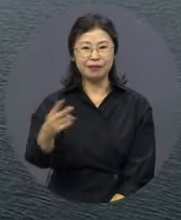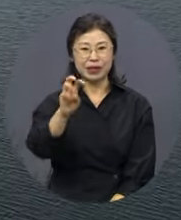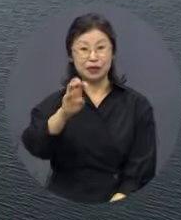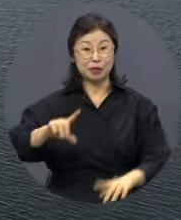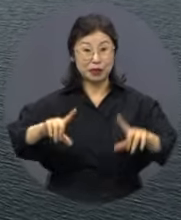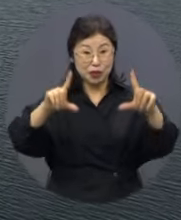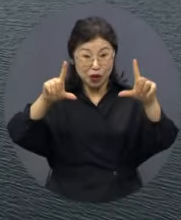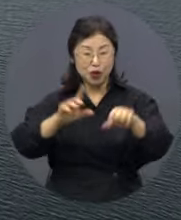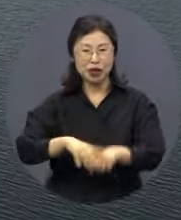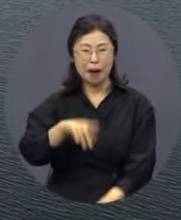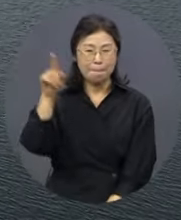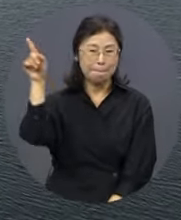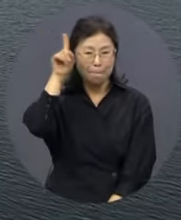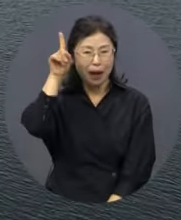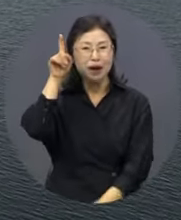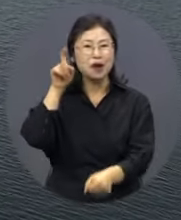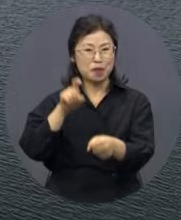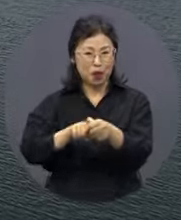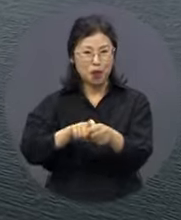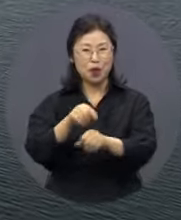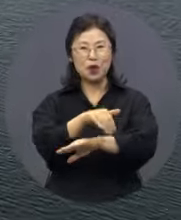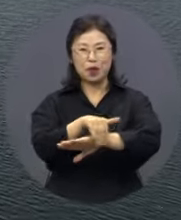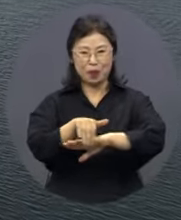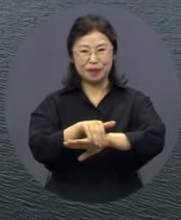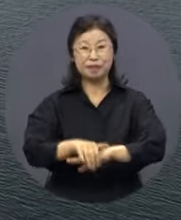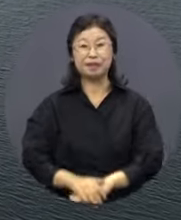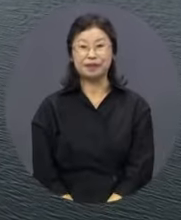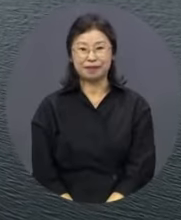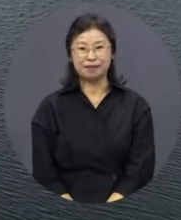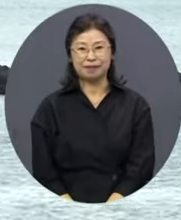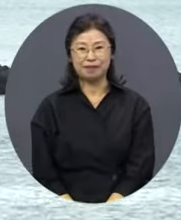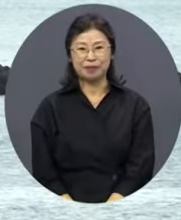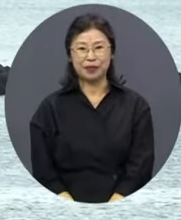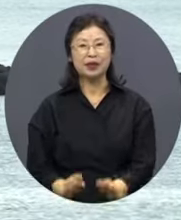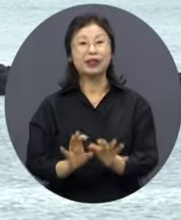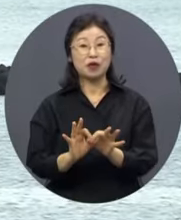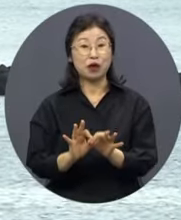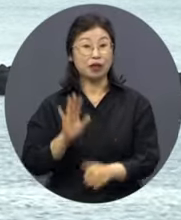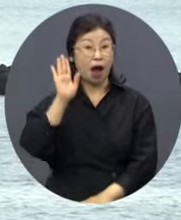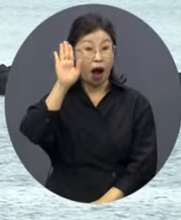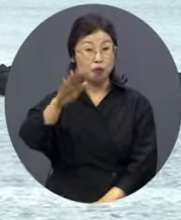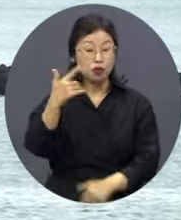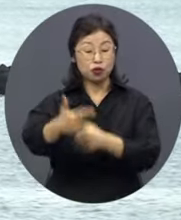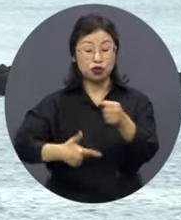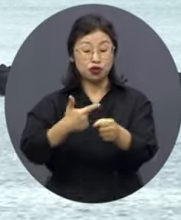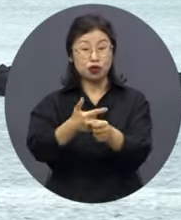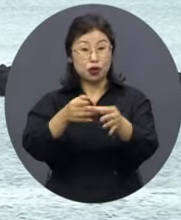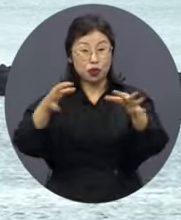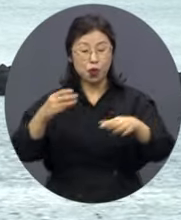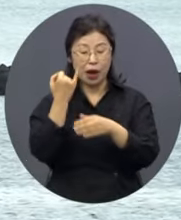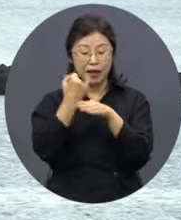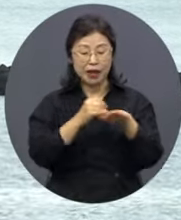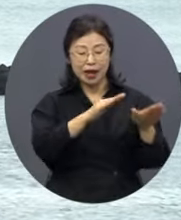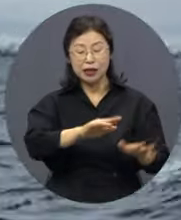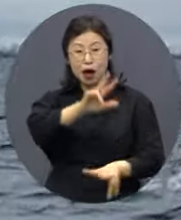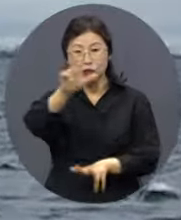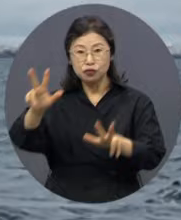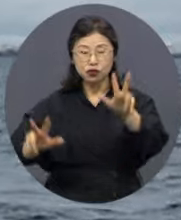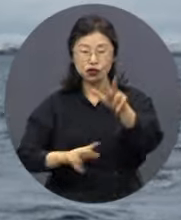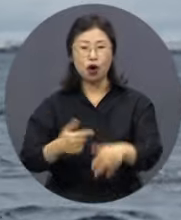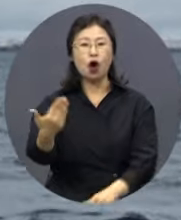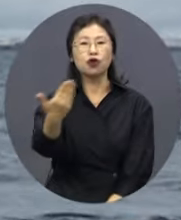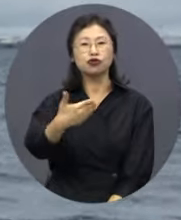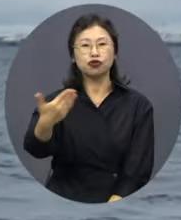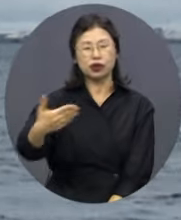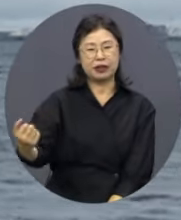2030년에는 100% 달성할 계획입니다이를 위해 앞으로 6년 동안 해상 폭력 단지 9,000